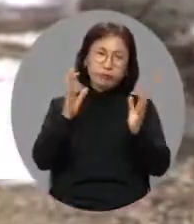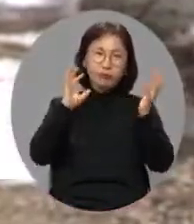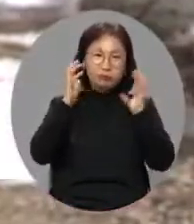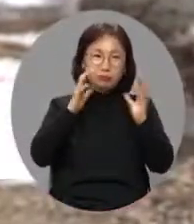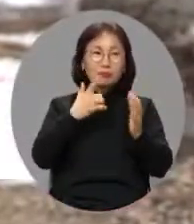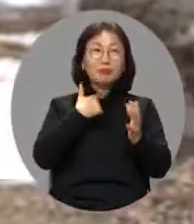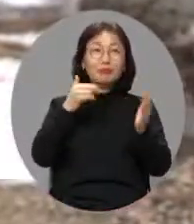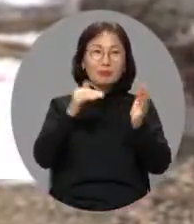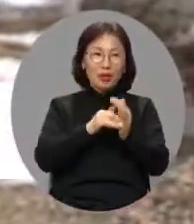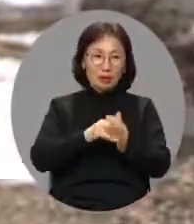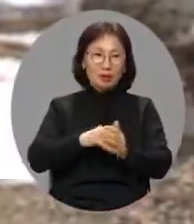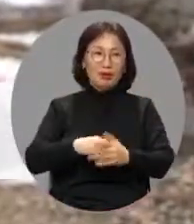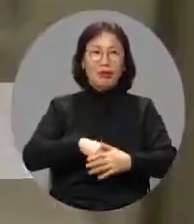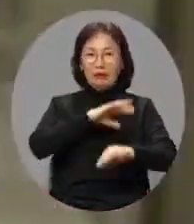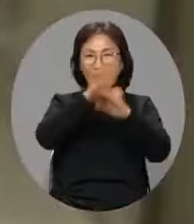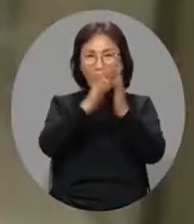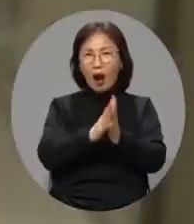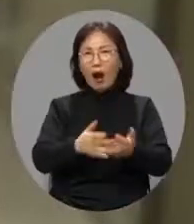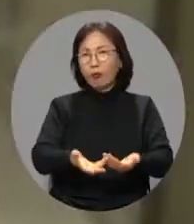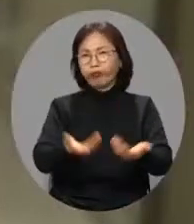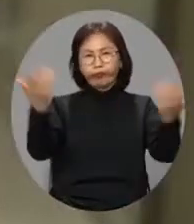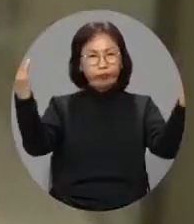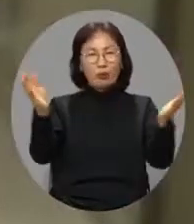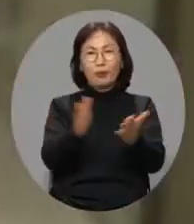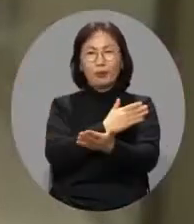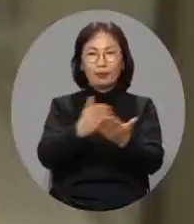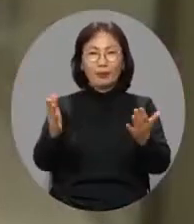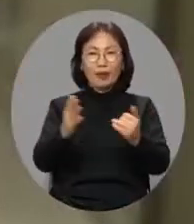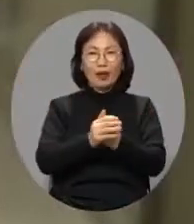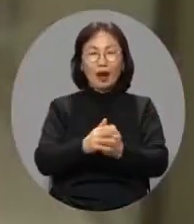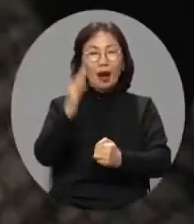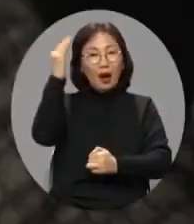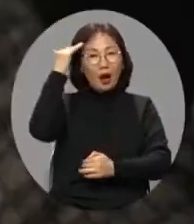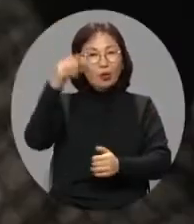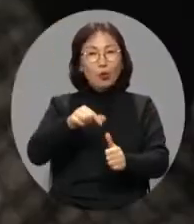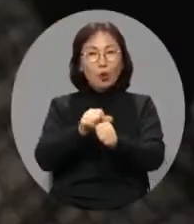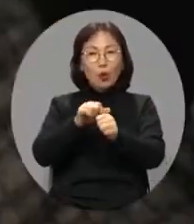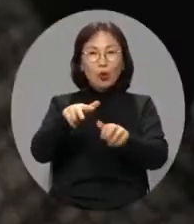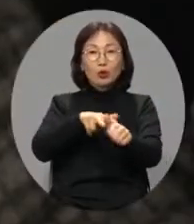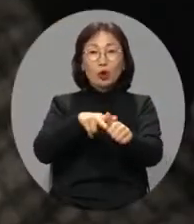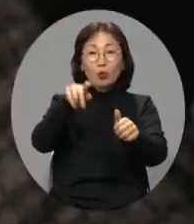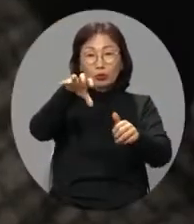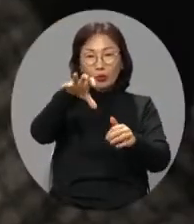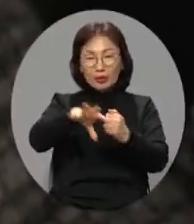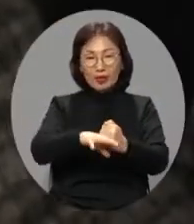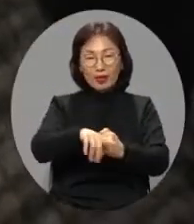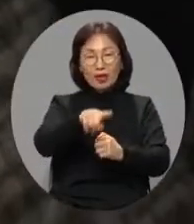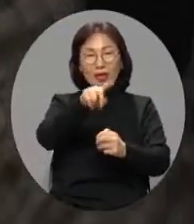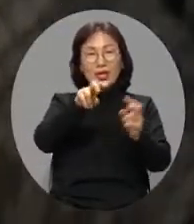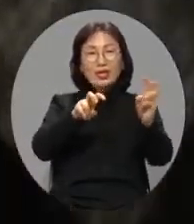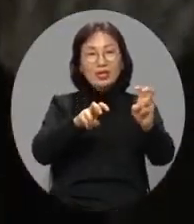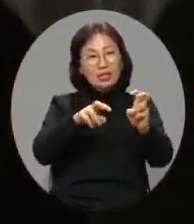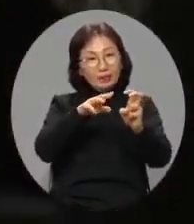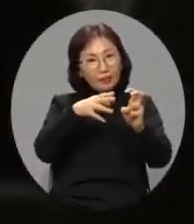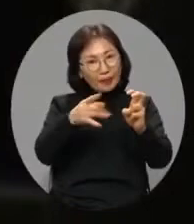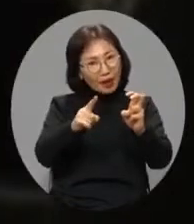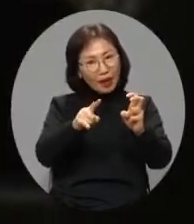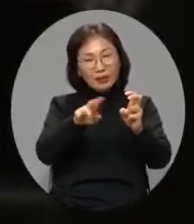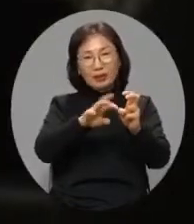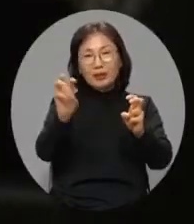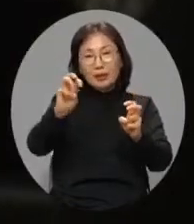사항 나가버려서 한국고용정보원 은 20세에서 39세 사이 가임여성 인구와